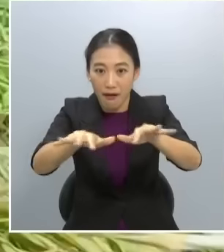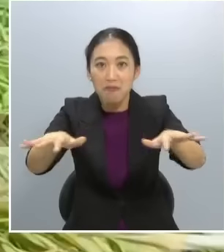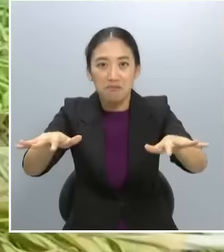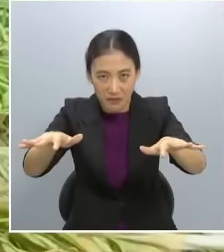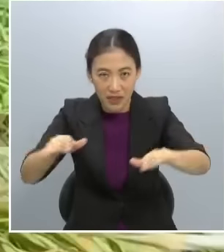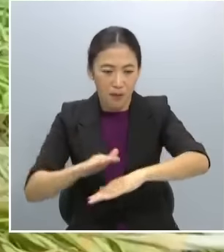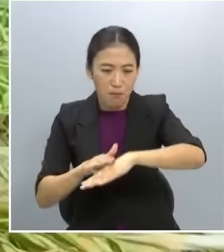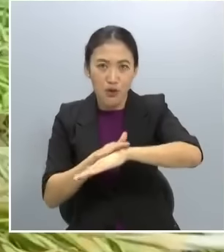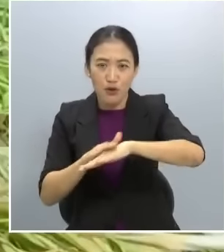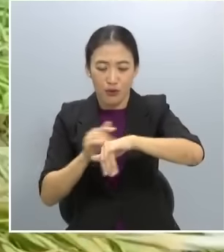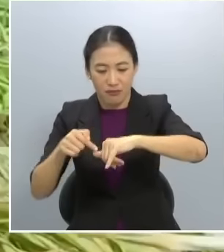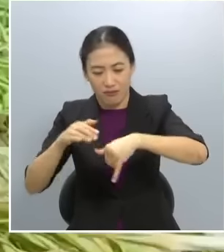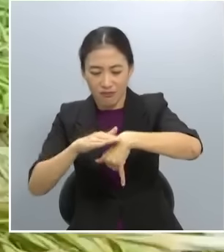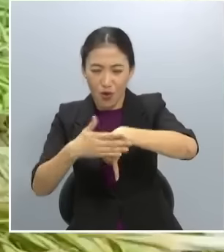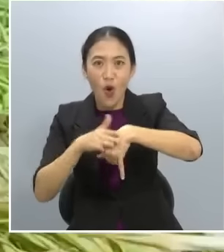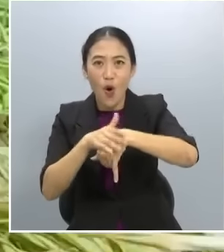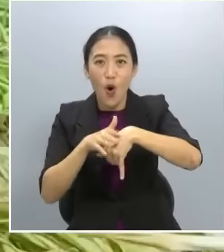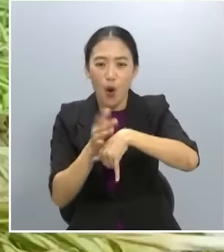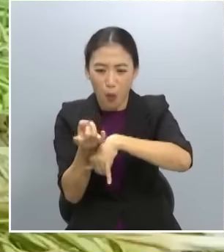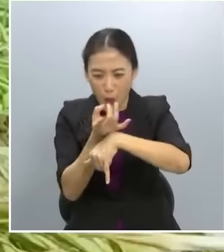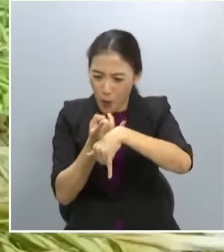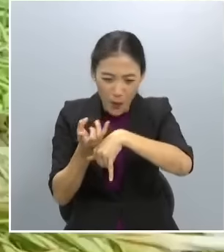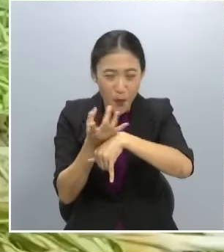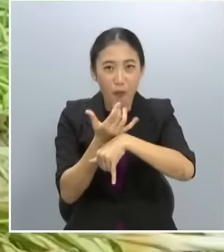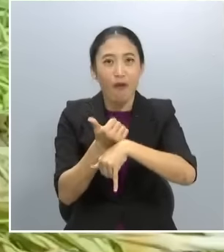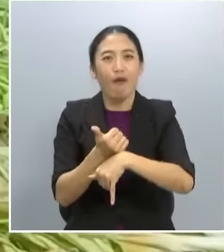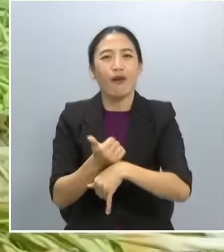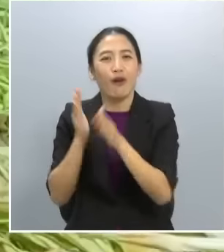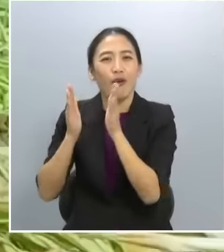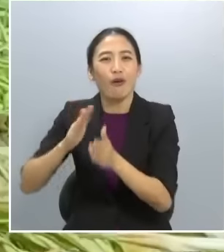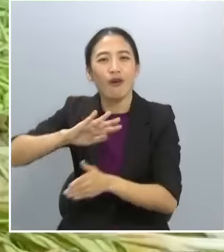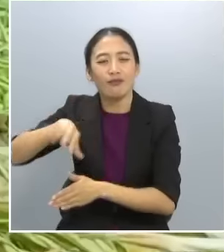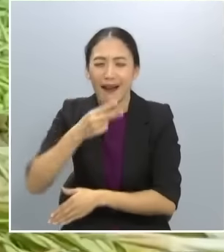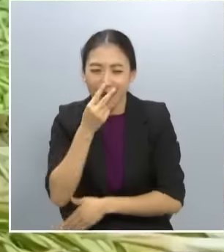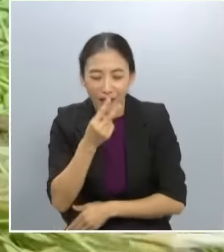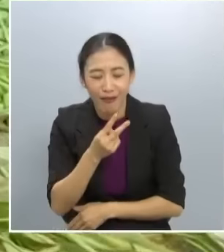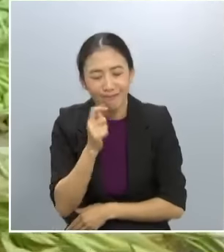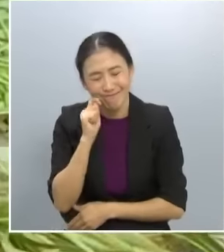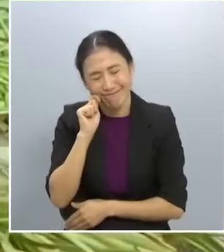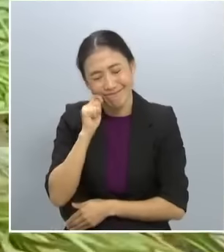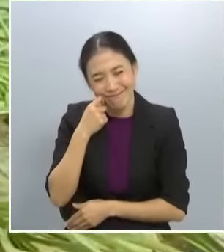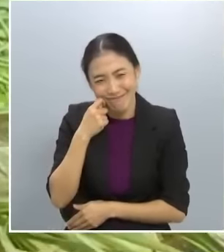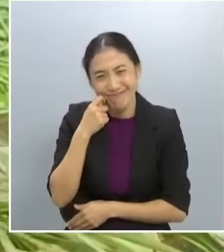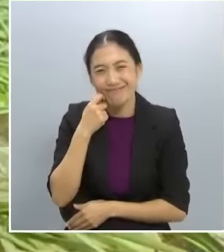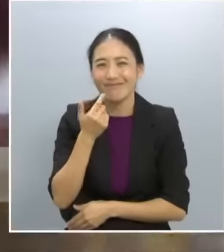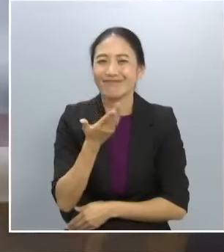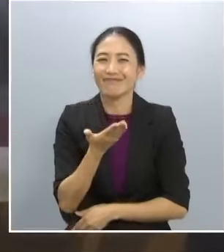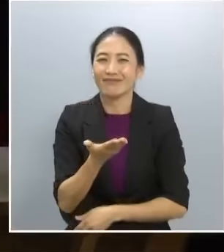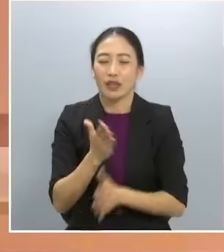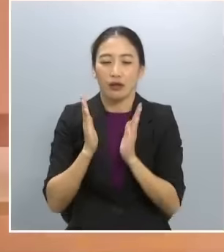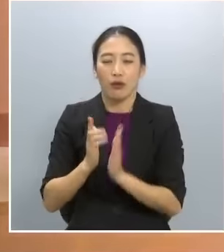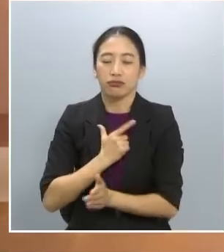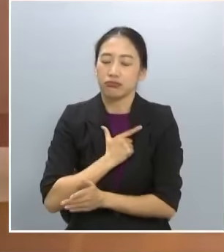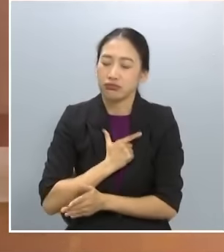ที่เป็นประกายแวววาวอย่างธรรมชาติของเธอเป็นที่น่าอิจฉาและเป็นแรงบันดาลใจให้กับการสร้างแฟนอาร์ตและการสอน